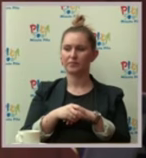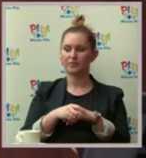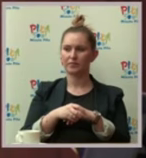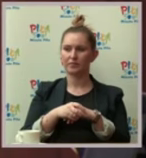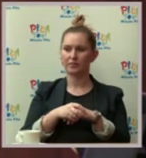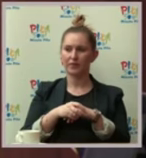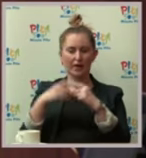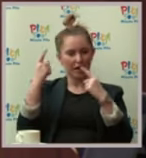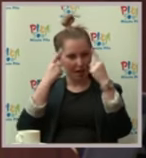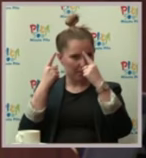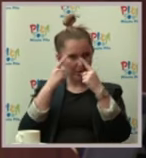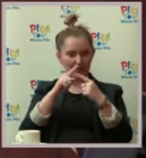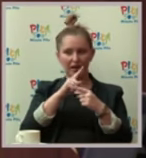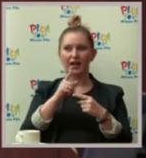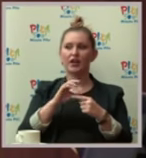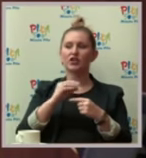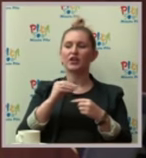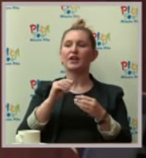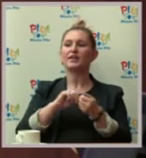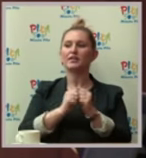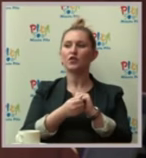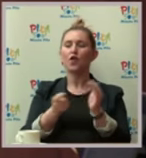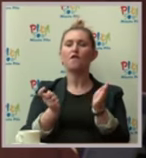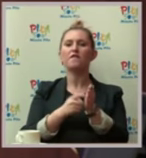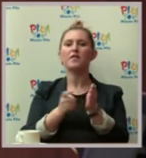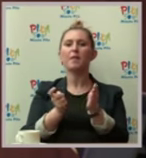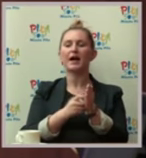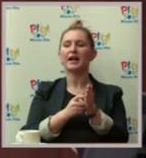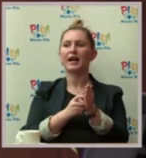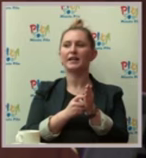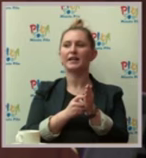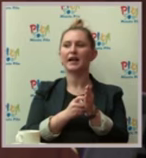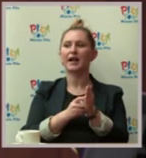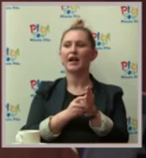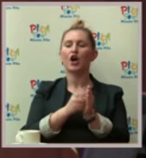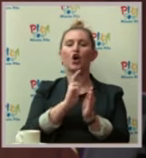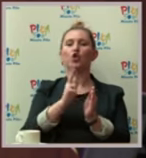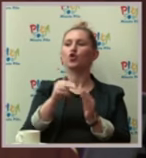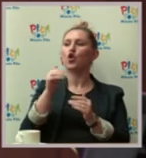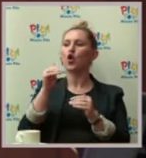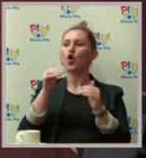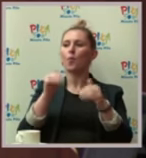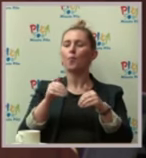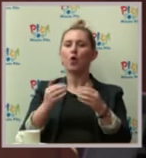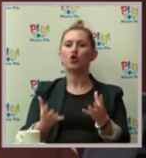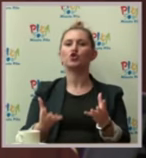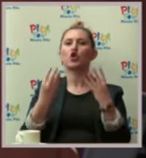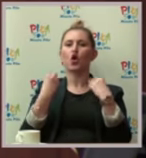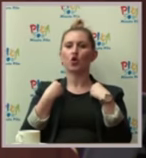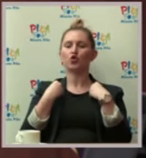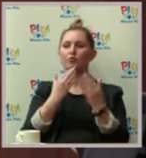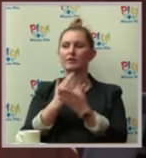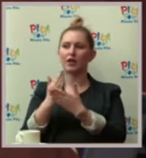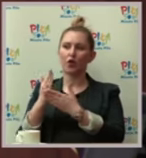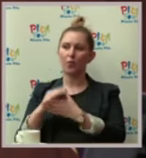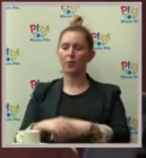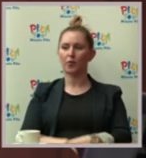tej pomocy. Na czym te zjawiska, w czym się one przejawiają? Na